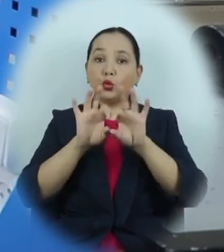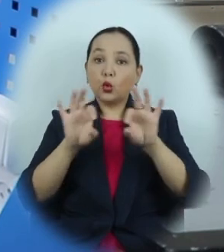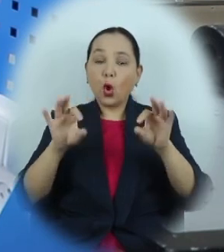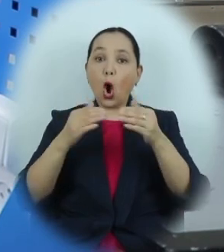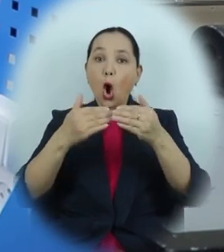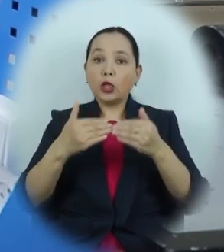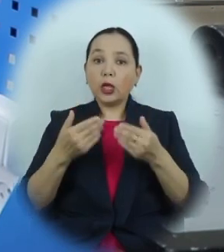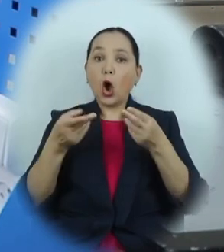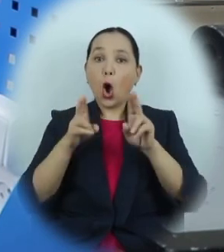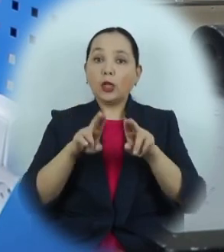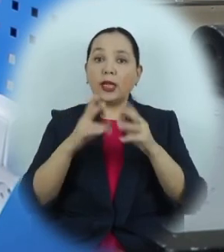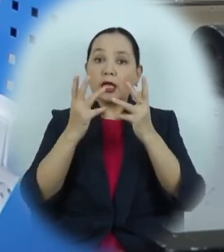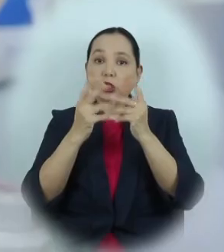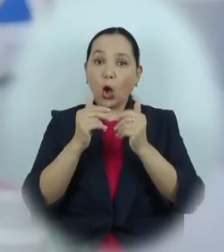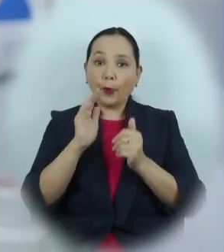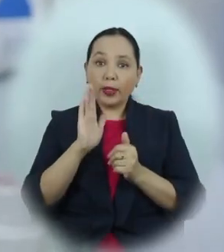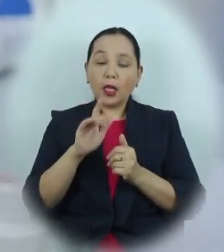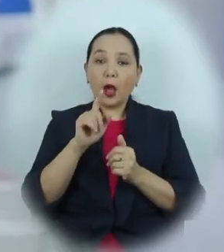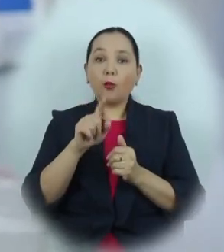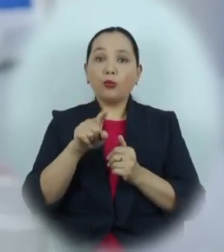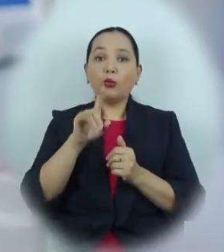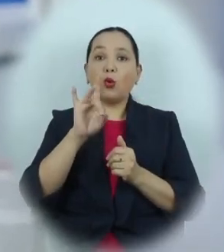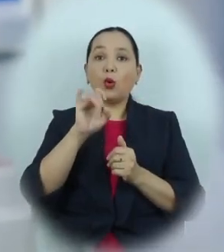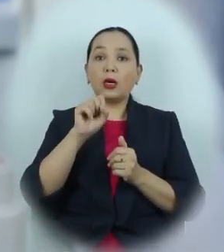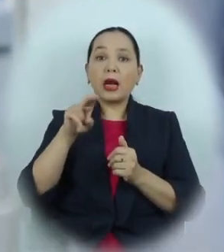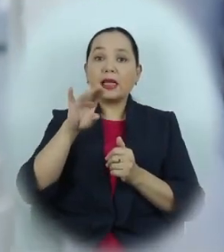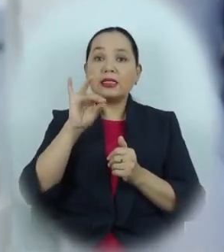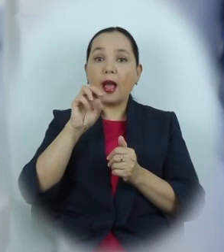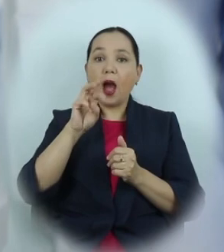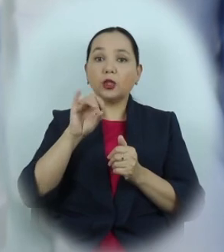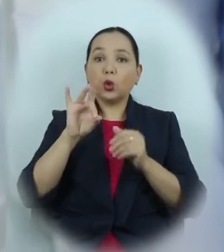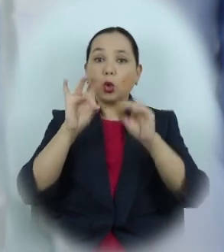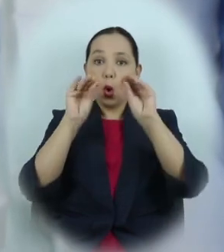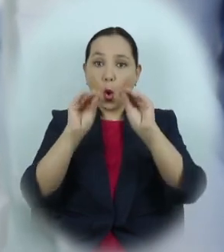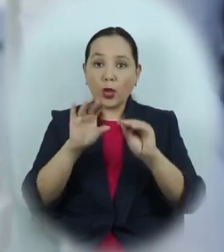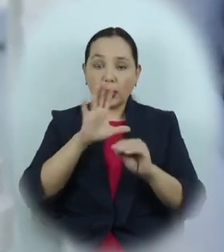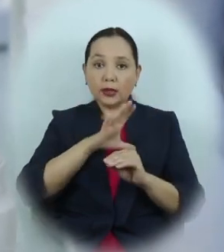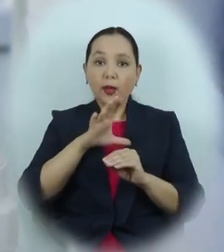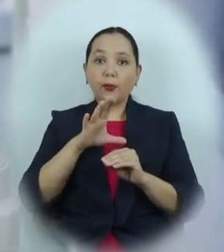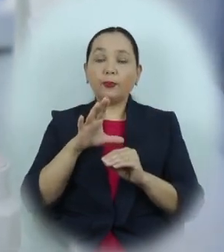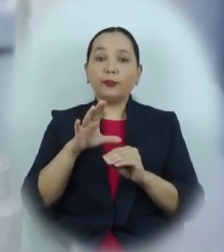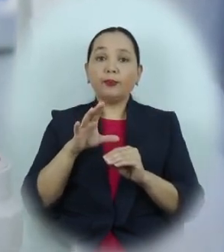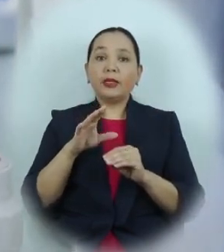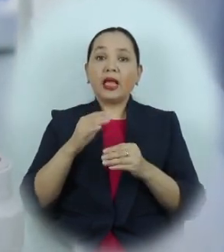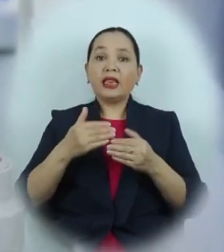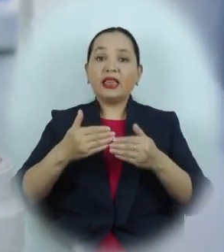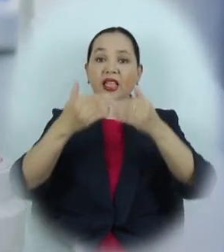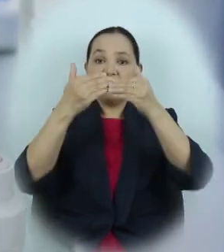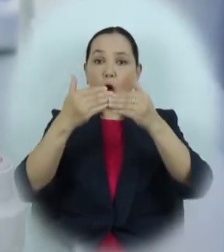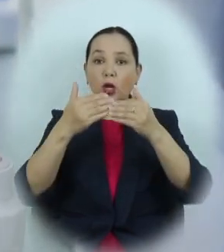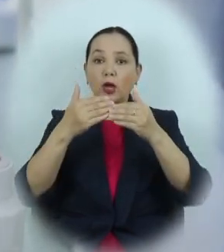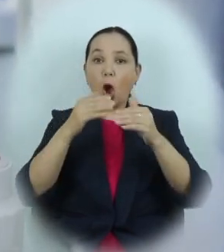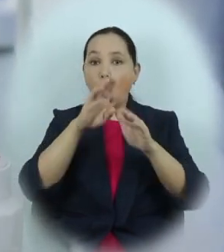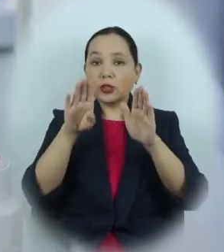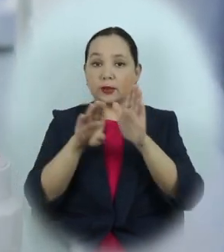turbamiz orqada qolgani hisobiga bu radiatorimiz qo'yildi. Bunimiz devorni ostki qismiga